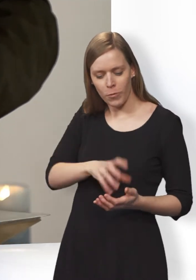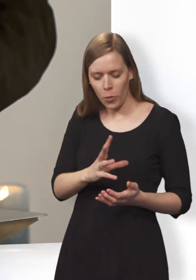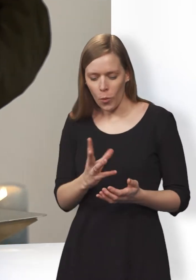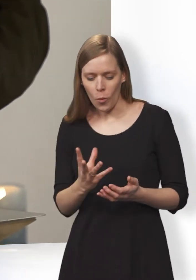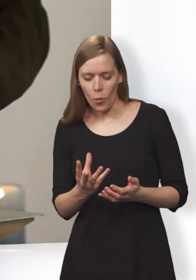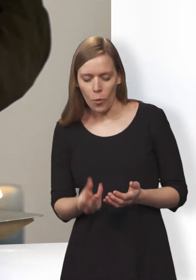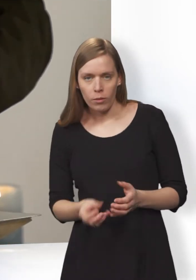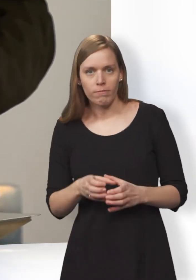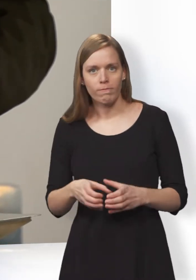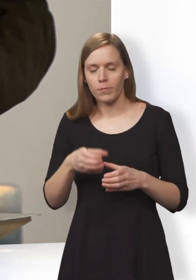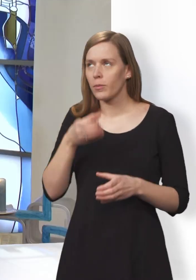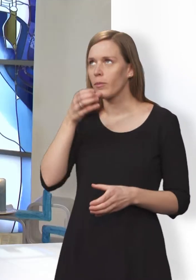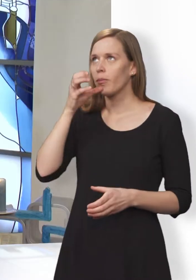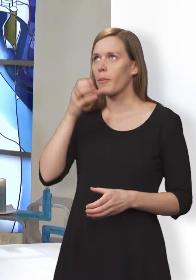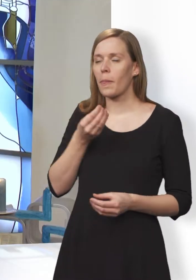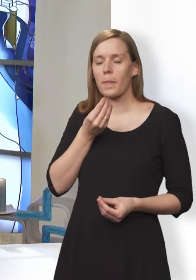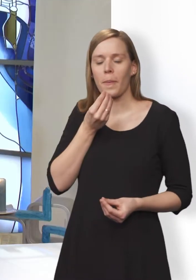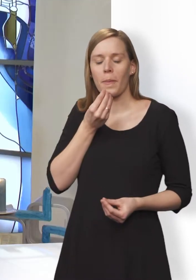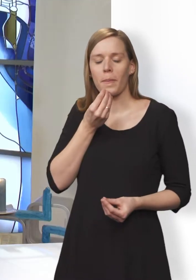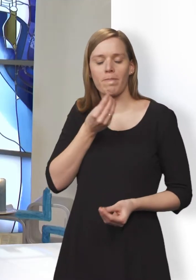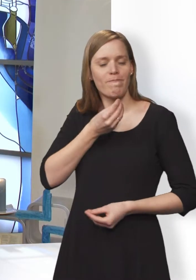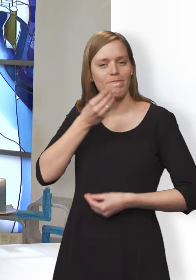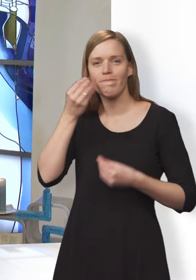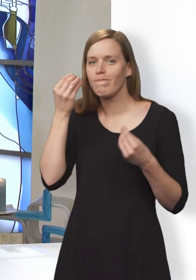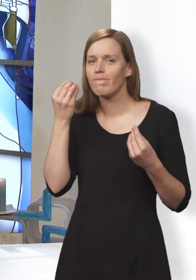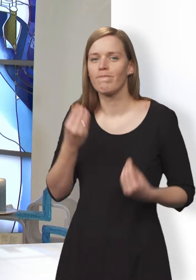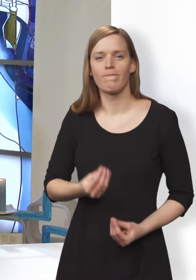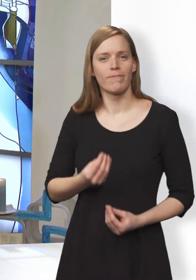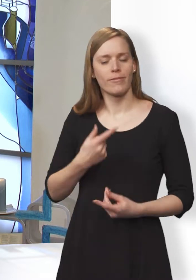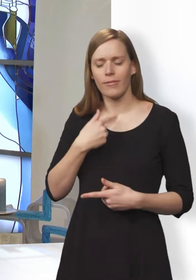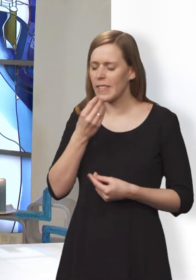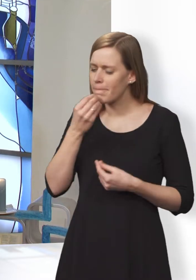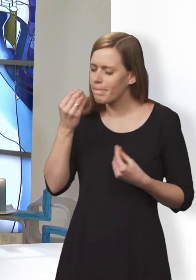trinken und zu genießen